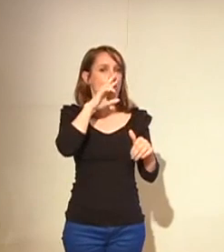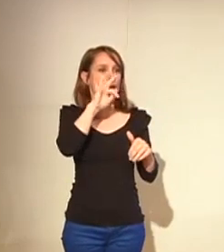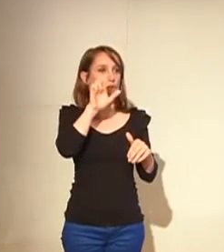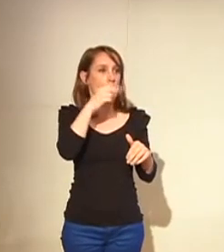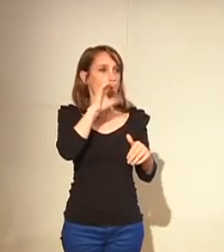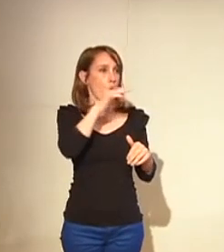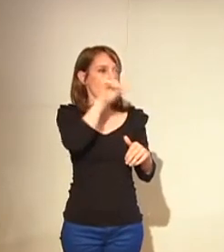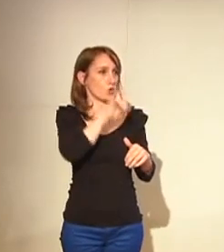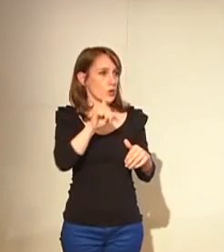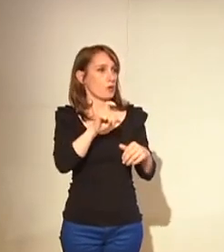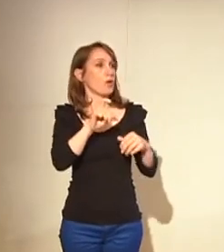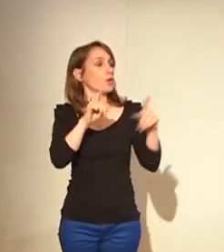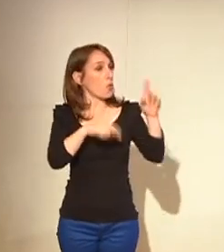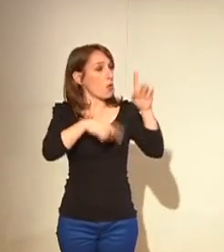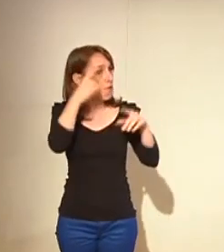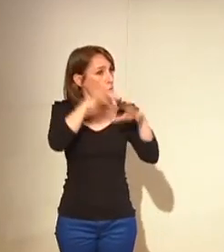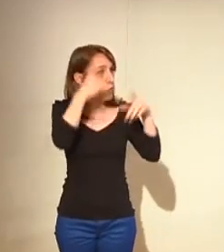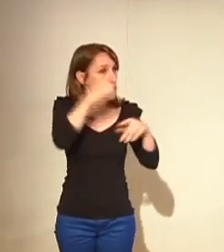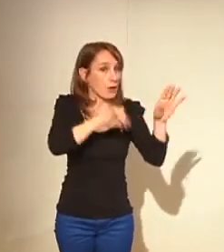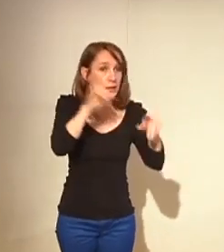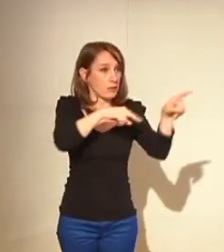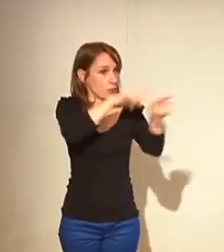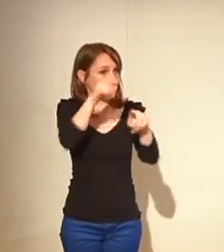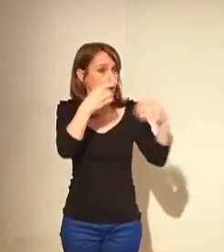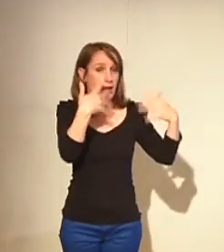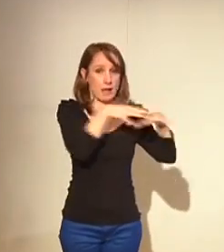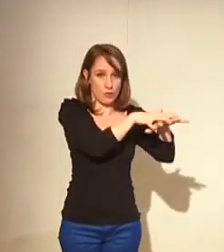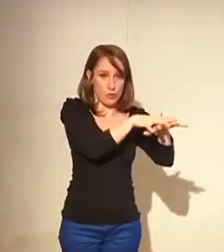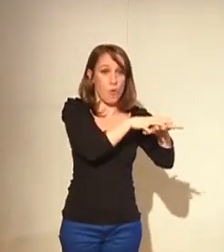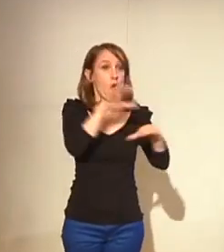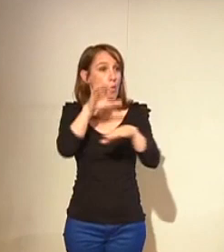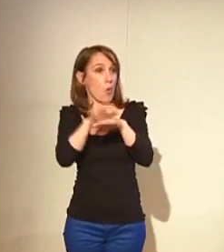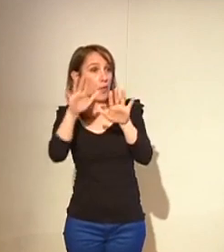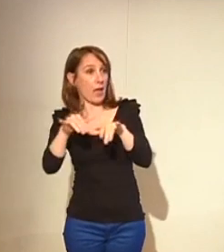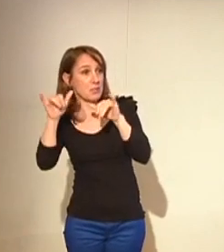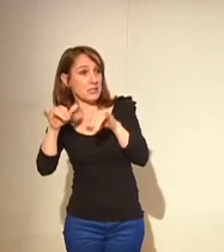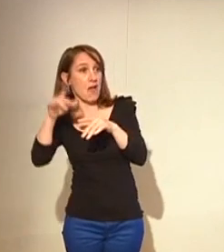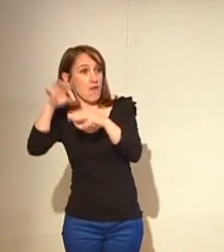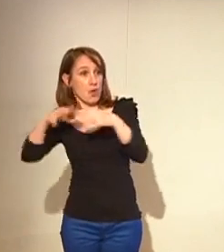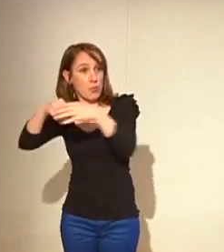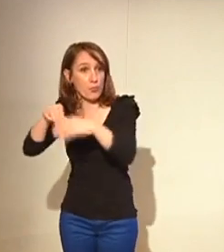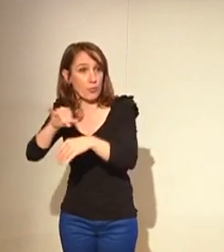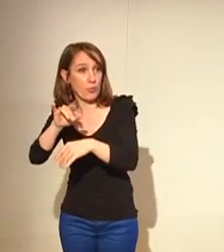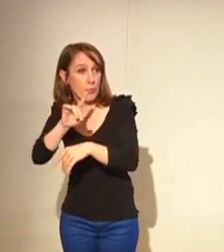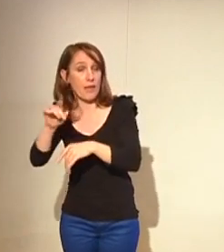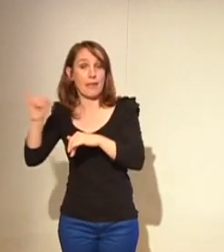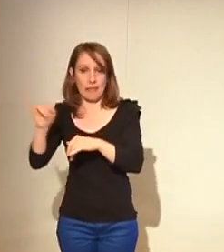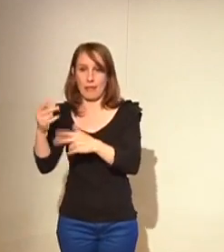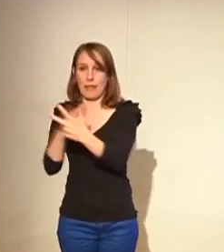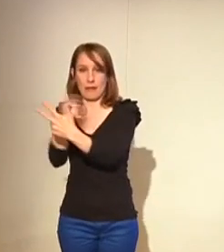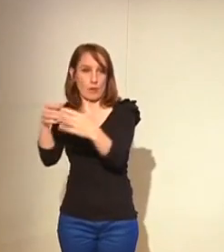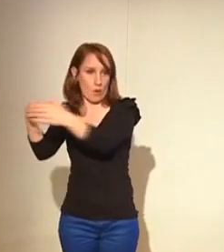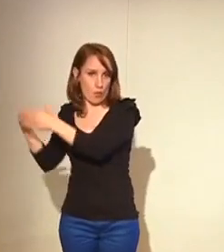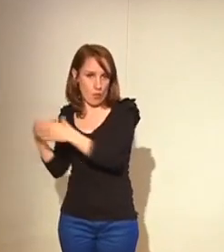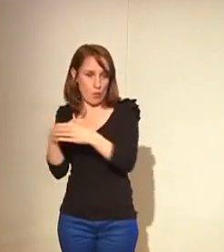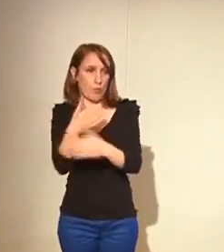est pour rassemblement qui est contre qui s'abstient qui ne prend pas part au vote les trois autres groupes